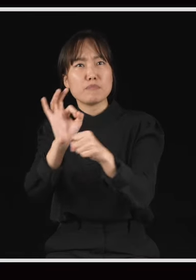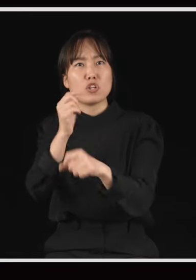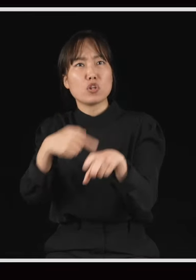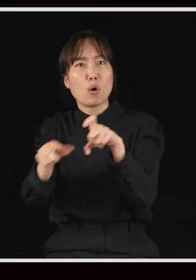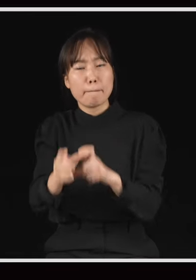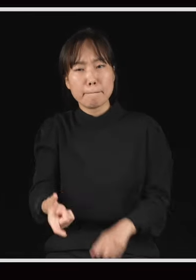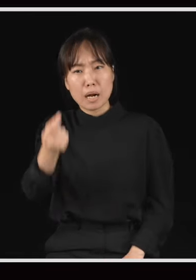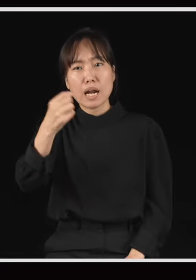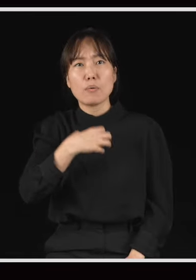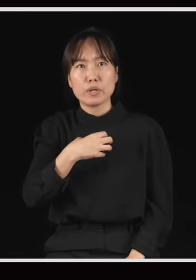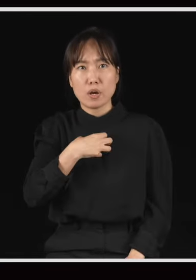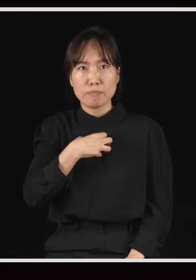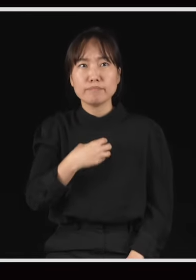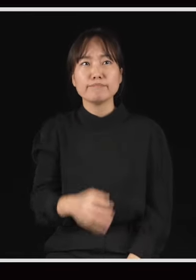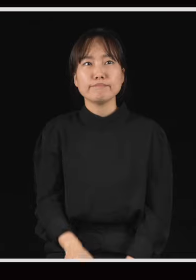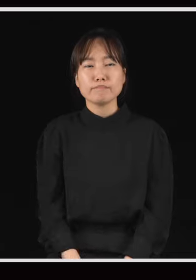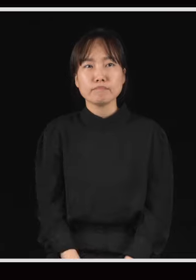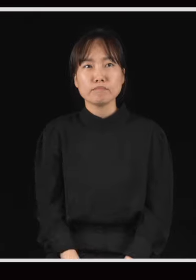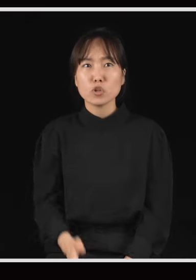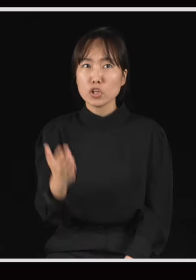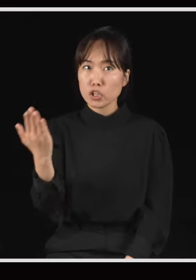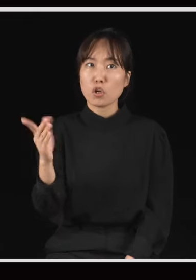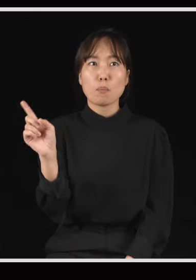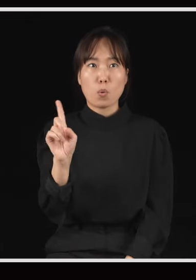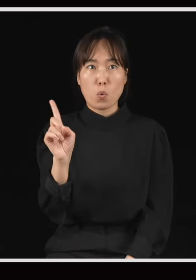이게 가속노화 사이클에서 제가 아까 전에